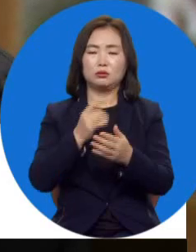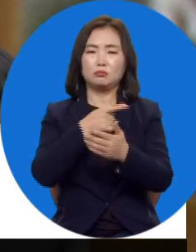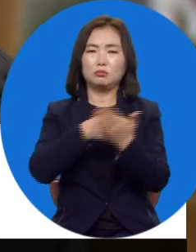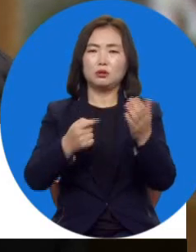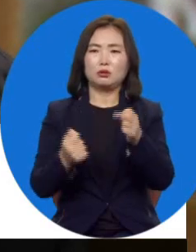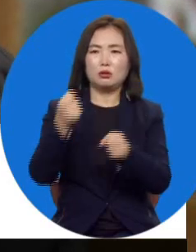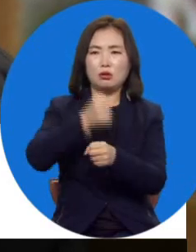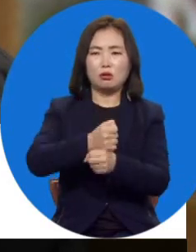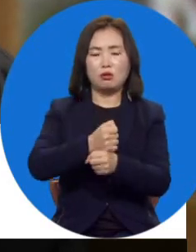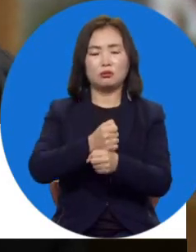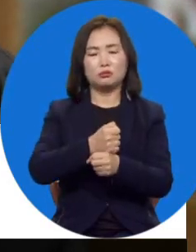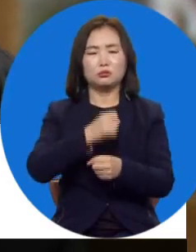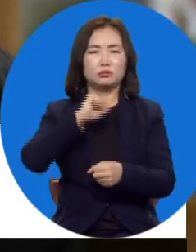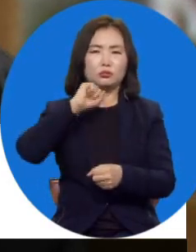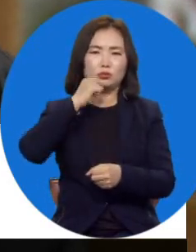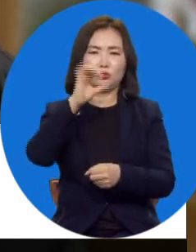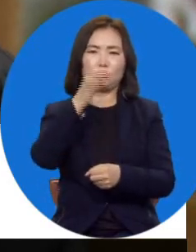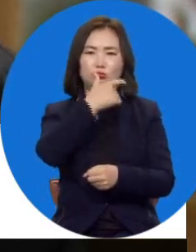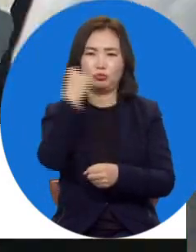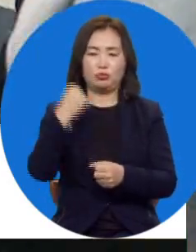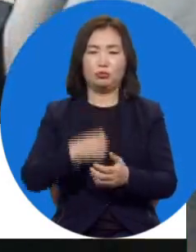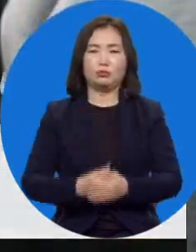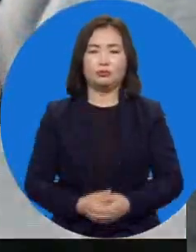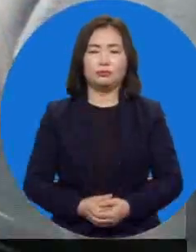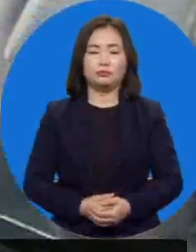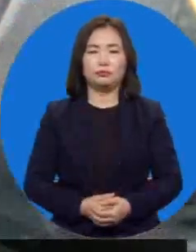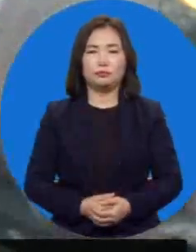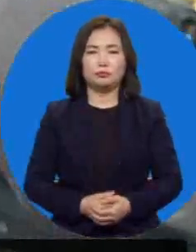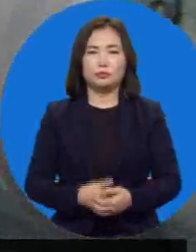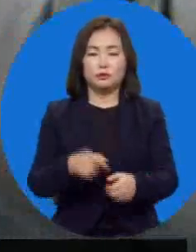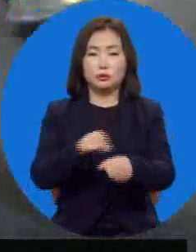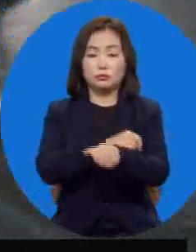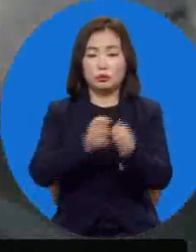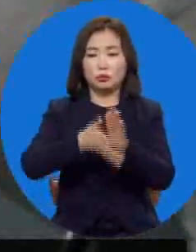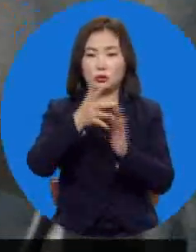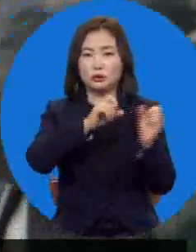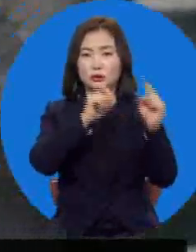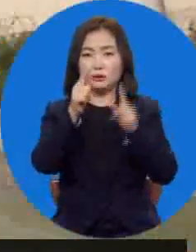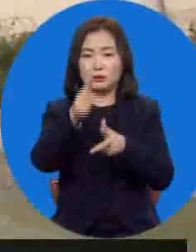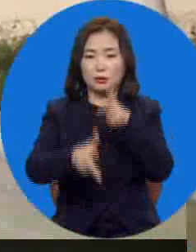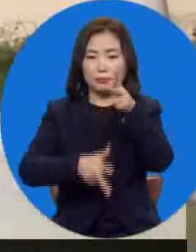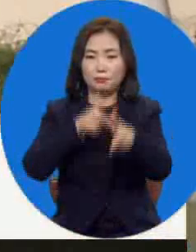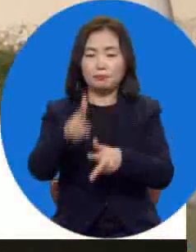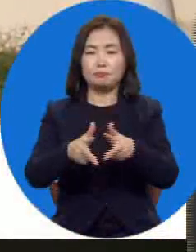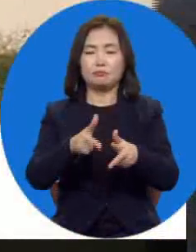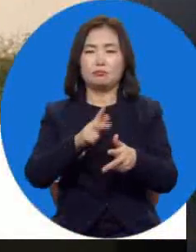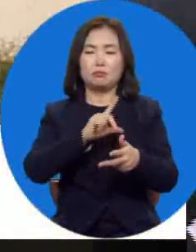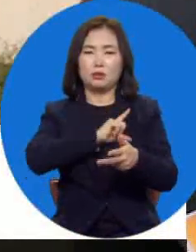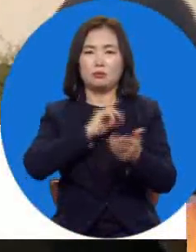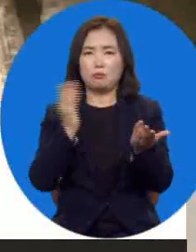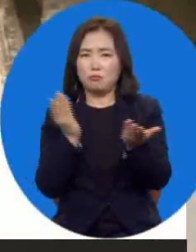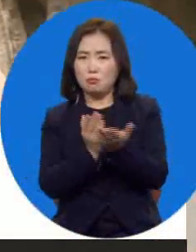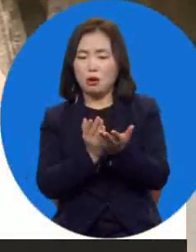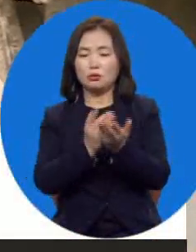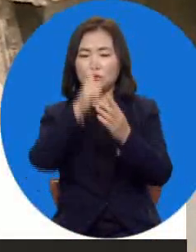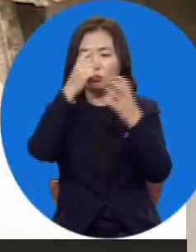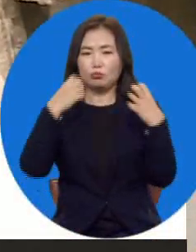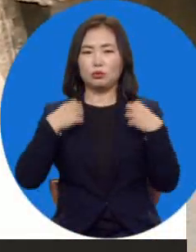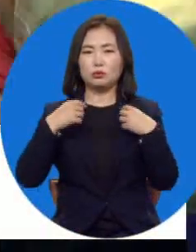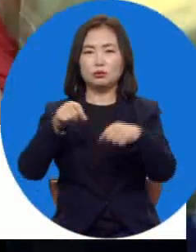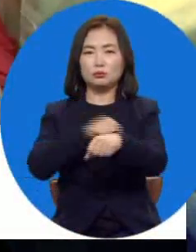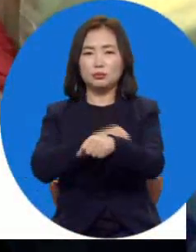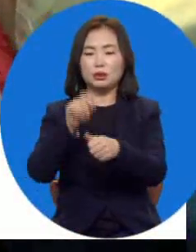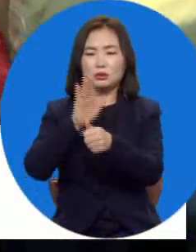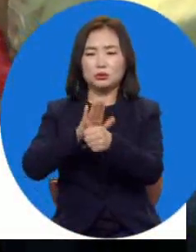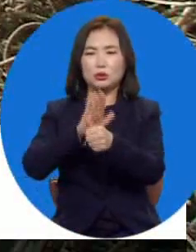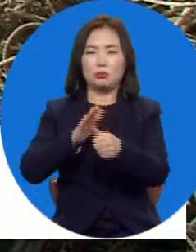재건을 하기에는 모자는 부분들이 있습니다 특별 도시재생사업 이라는 이름에 걸맞게 정부가 특별한